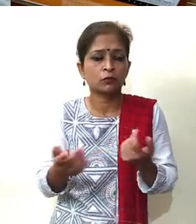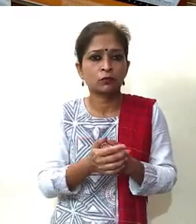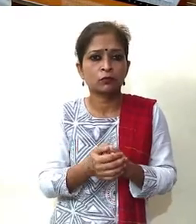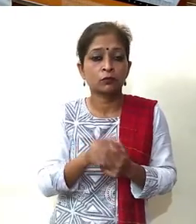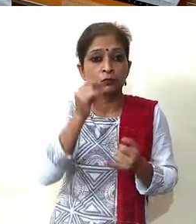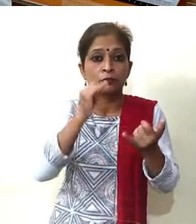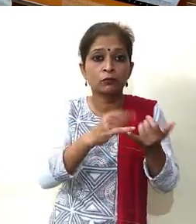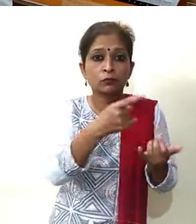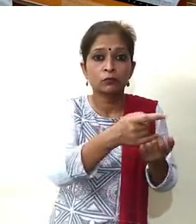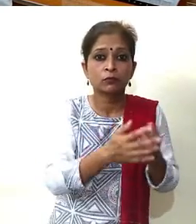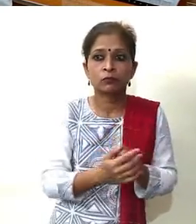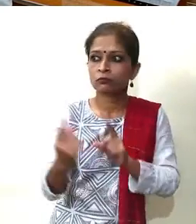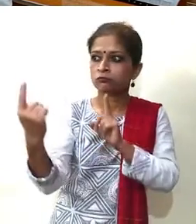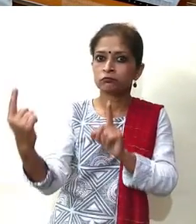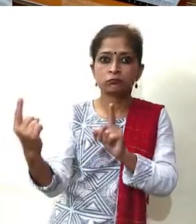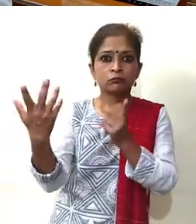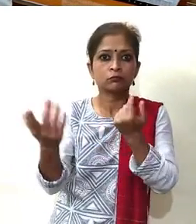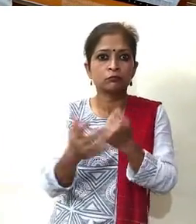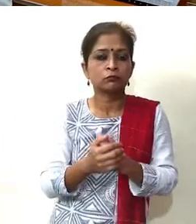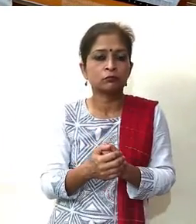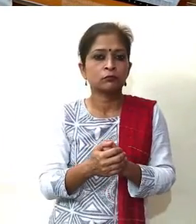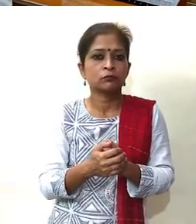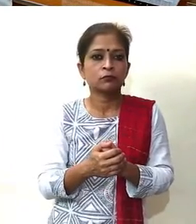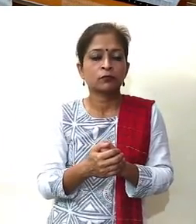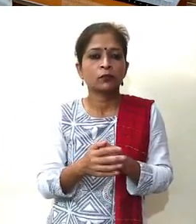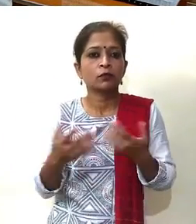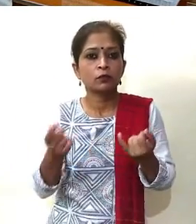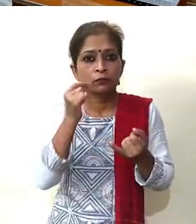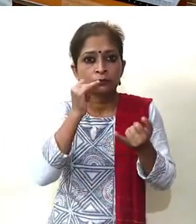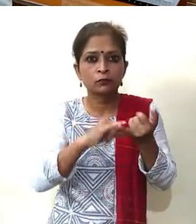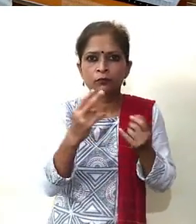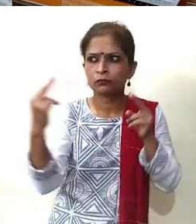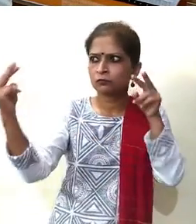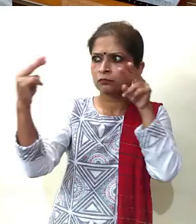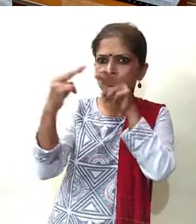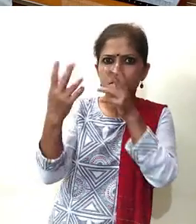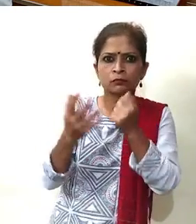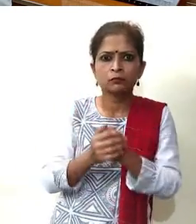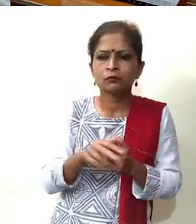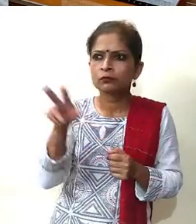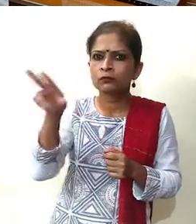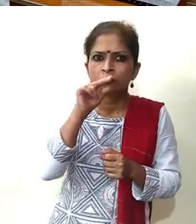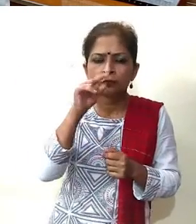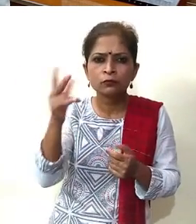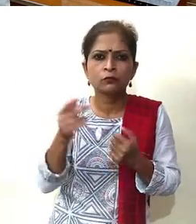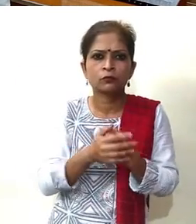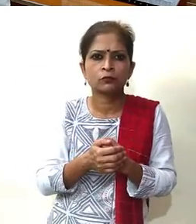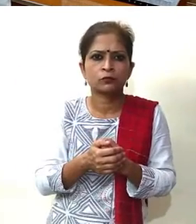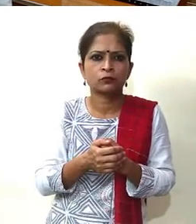और यहां शंकराचार्य आते हैं, आमने सामने खड़े हो जाते हैं। शंकराचार्य उनके आंखों में देखते हैं और बोलते उद्धरा,